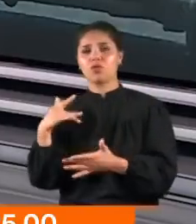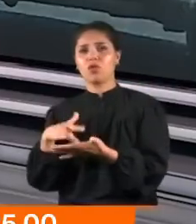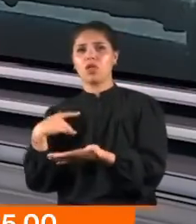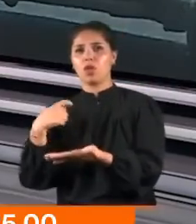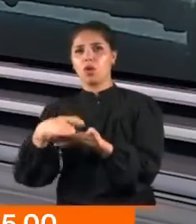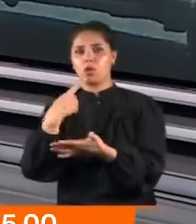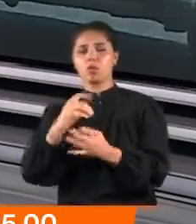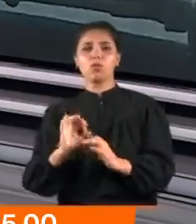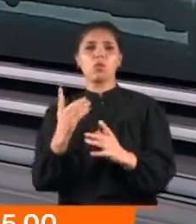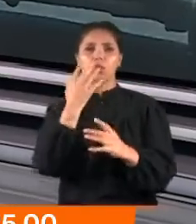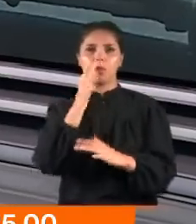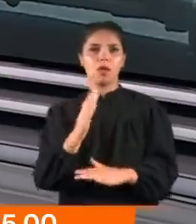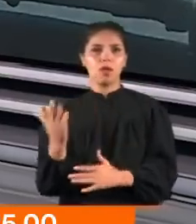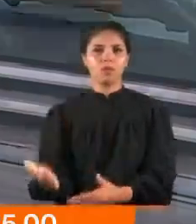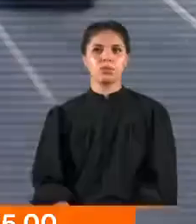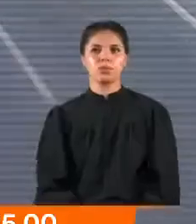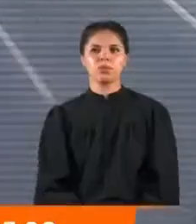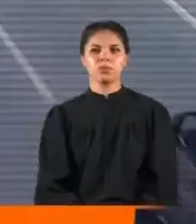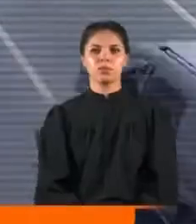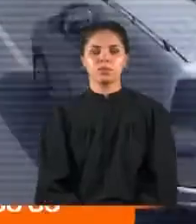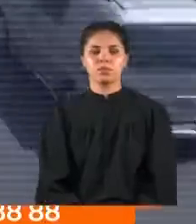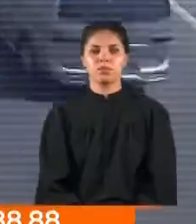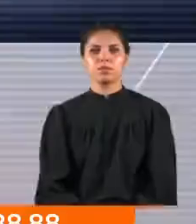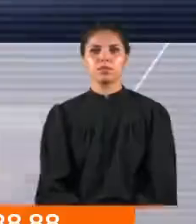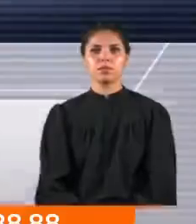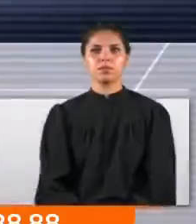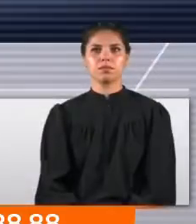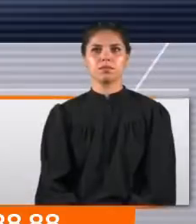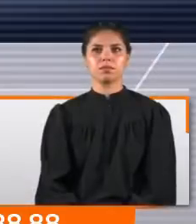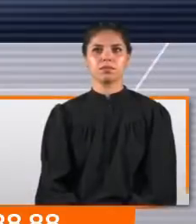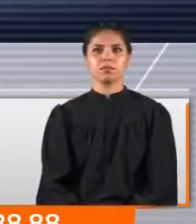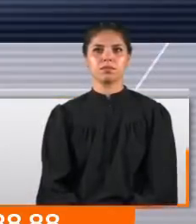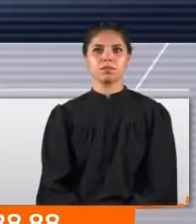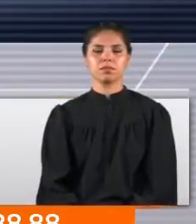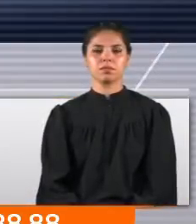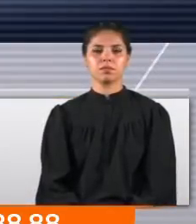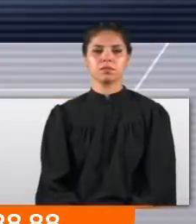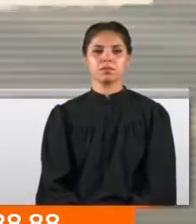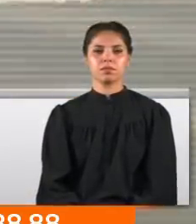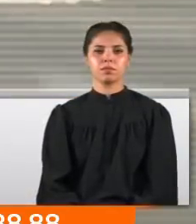çözüm bekliyor.